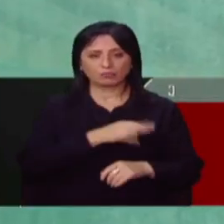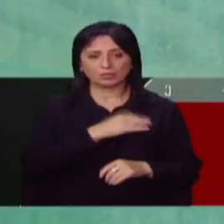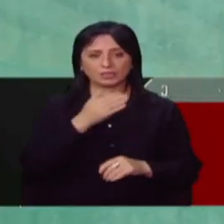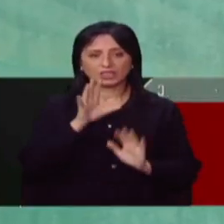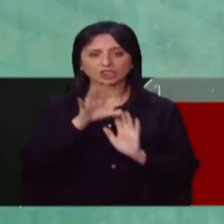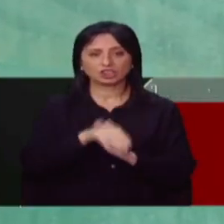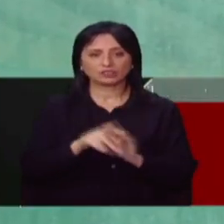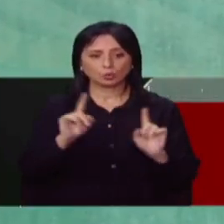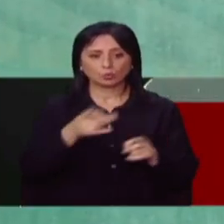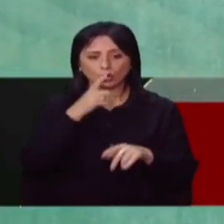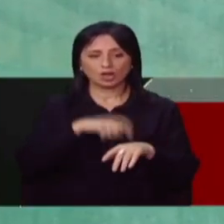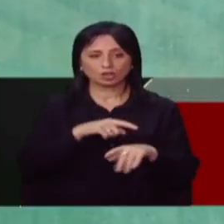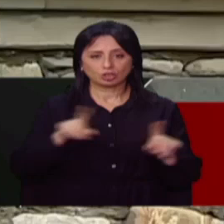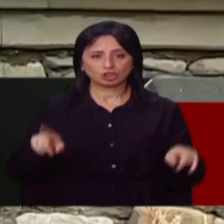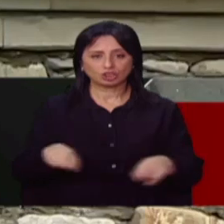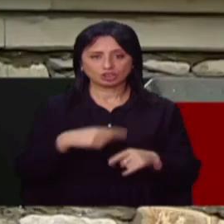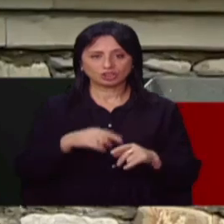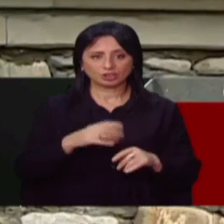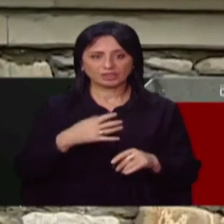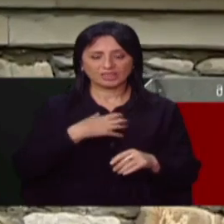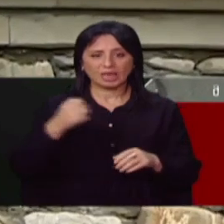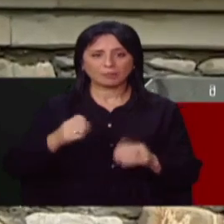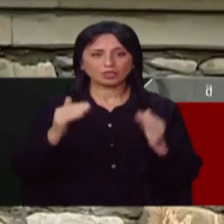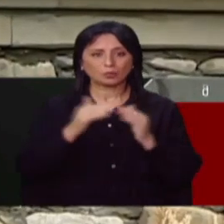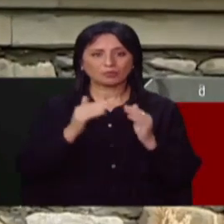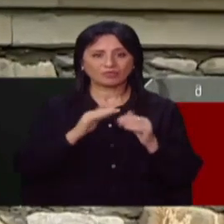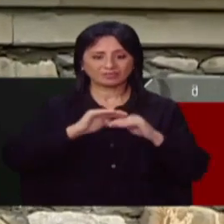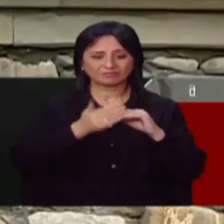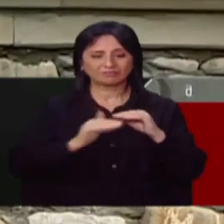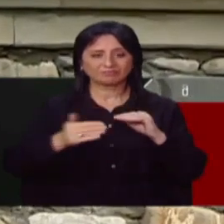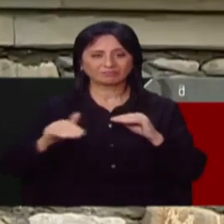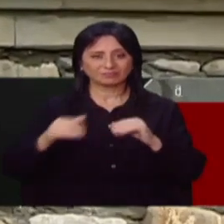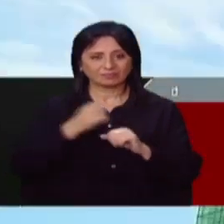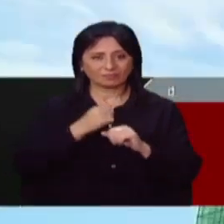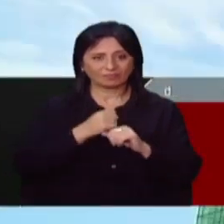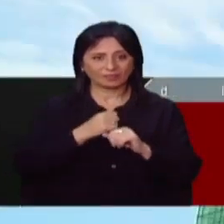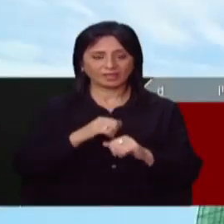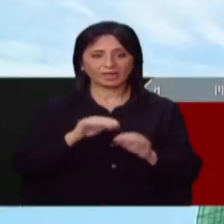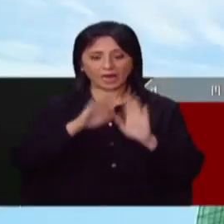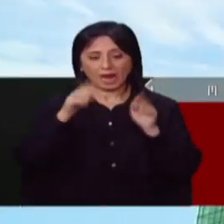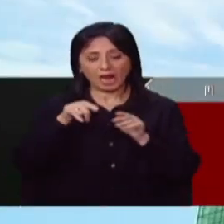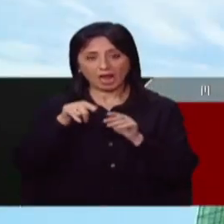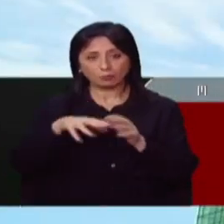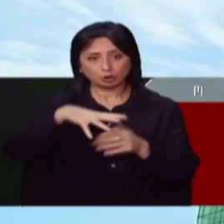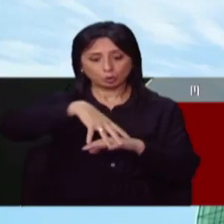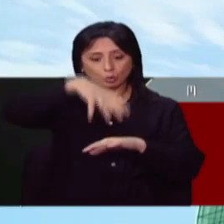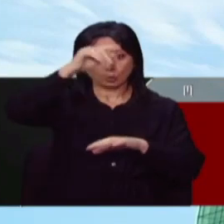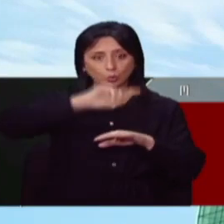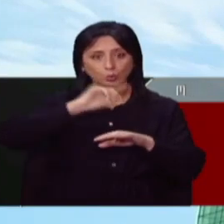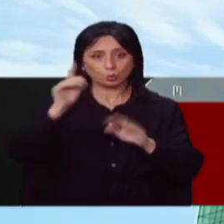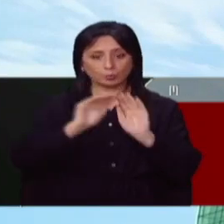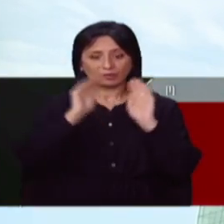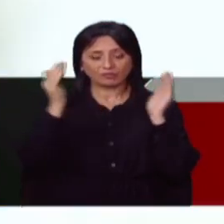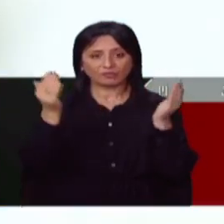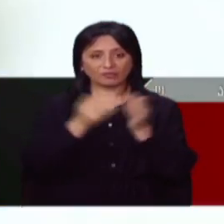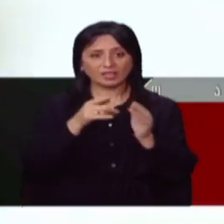სააგენტოს ჩართულობით უმოკლეს დროში განხორციელდა საეპისკოპოსო სახლზე კრამიტის სახურავის აღდგენა, ხოლო კარიბჭე სამრეკლოზე გუმბათის ირგვლივ